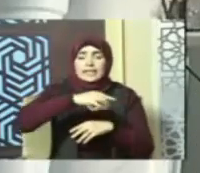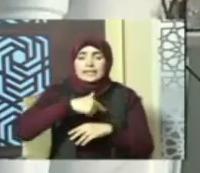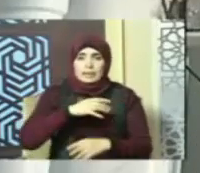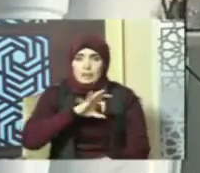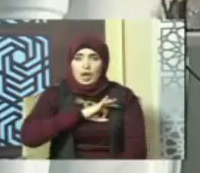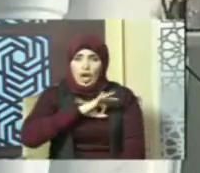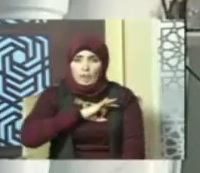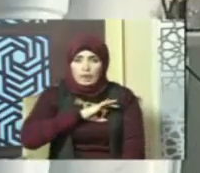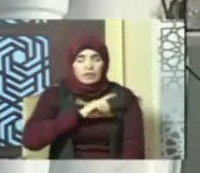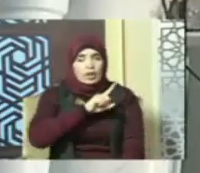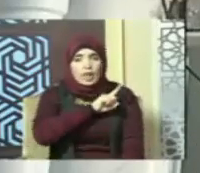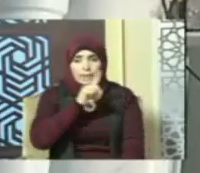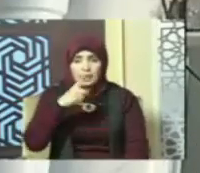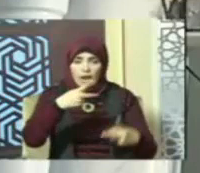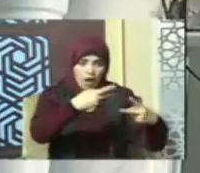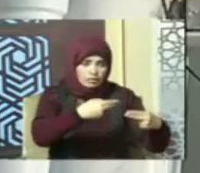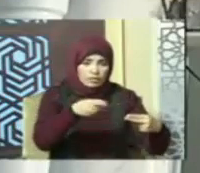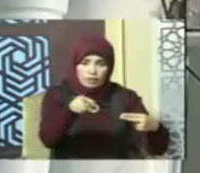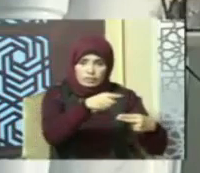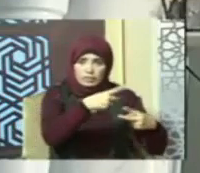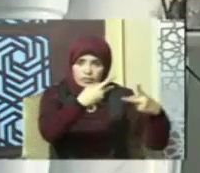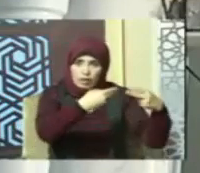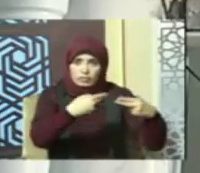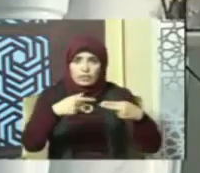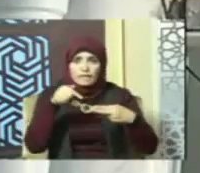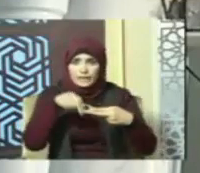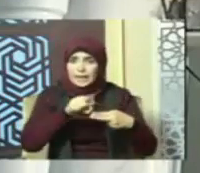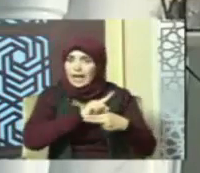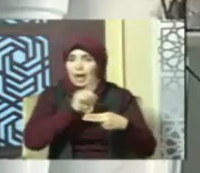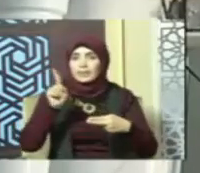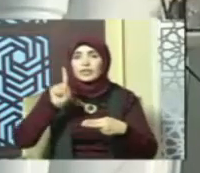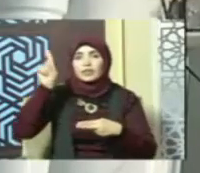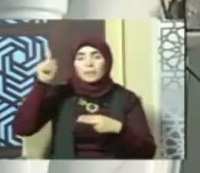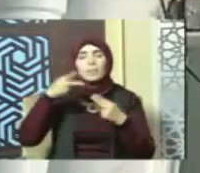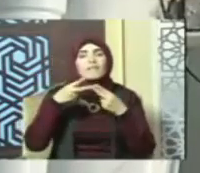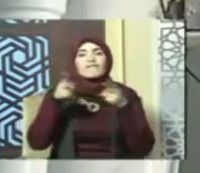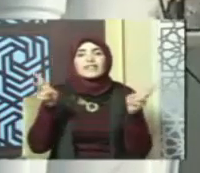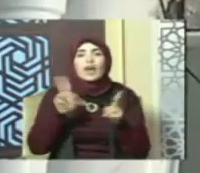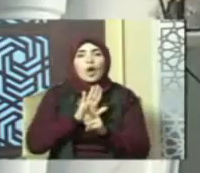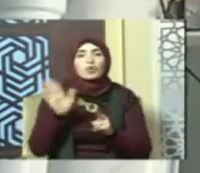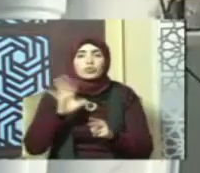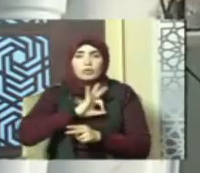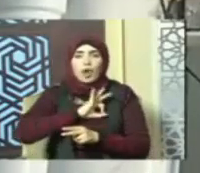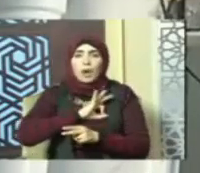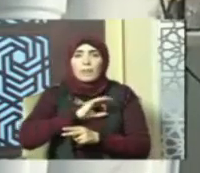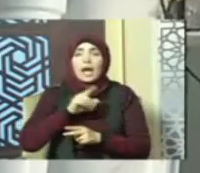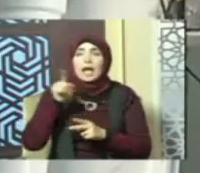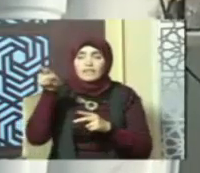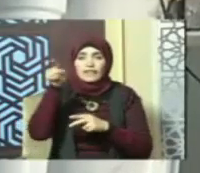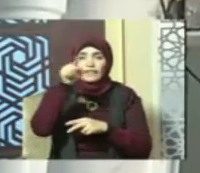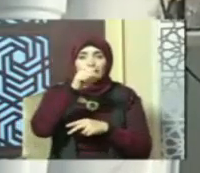فلا ممسك لها. الذين يحاولون أن يعطلوننا